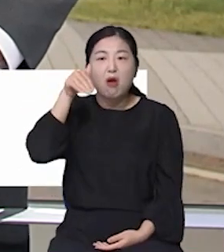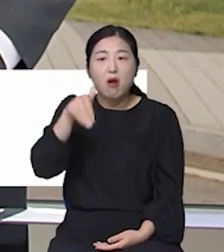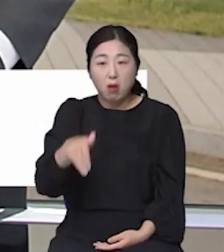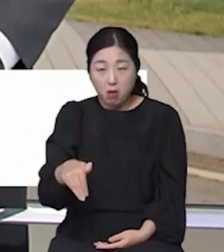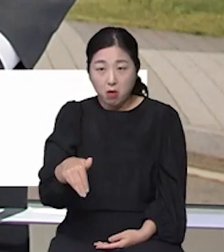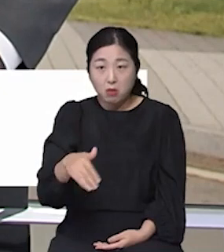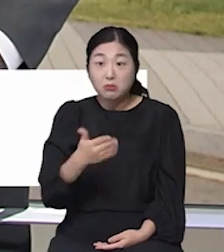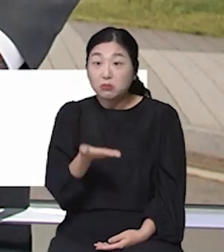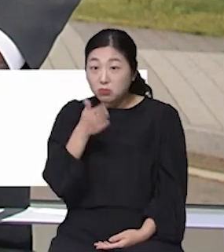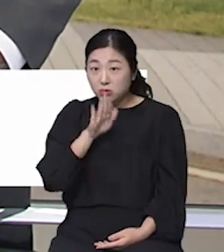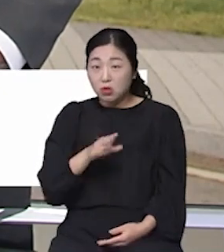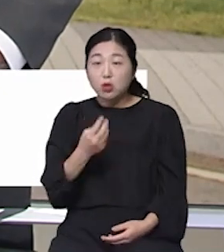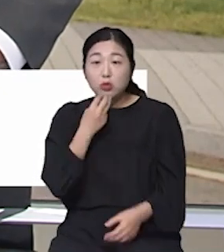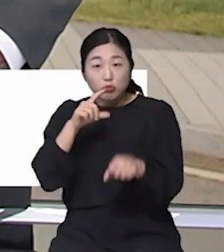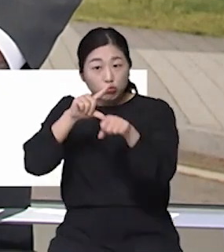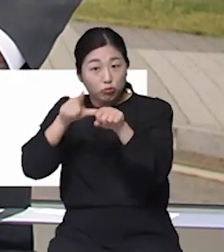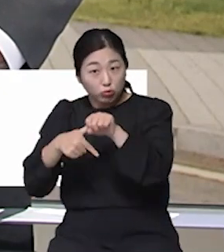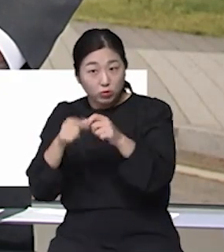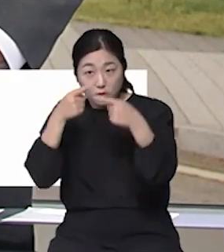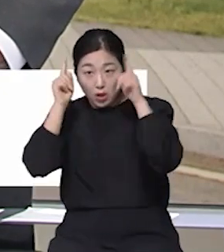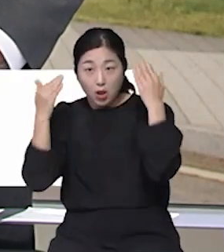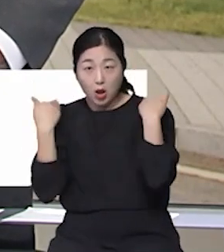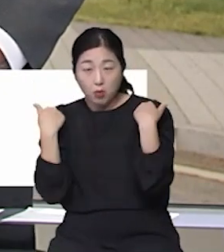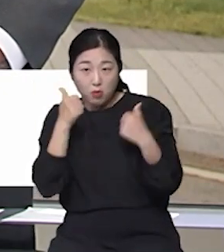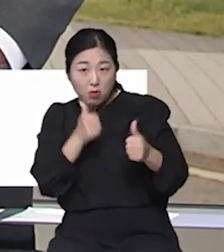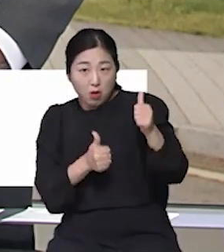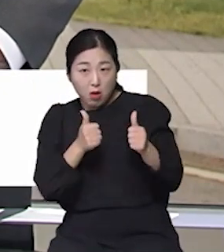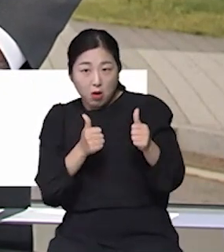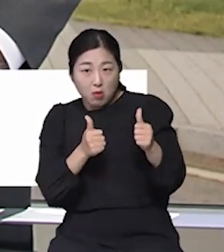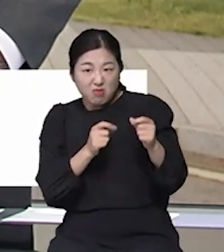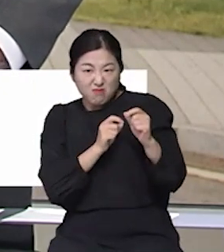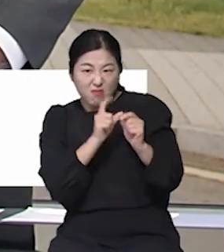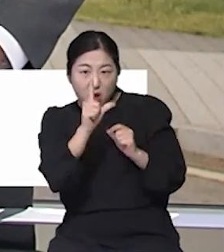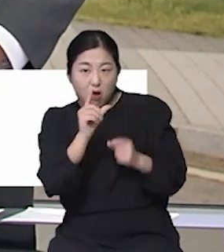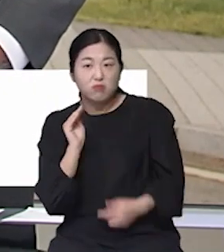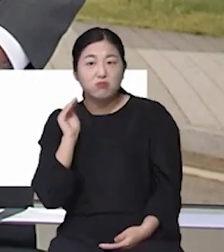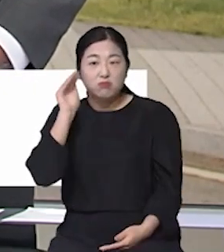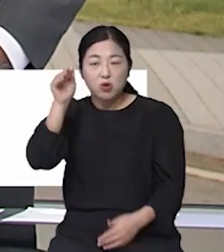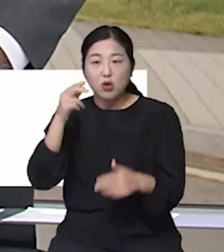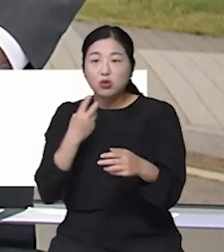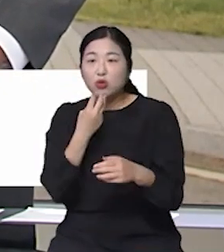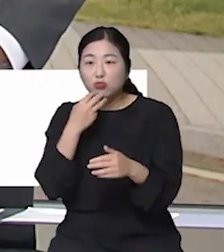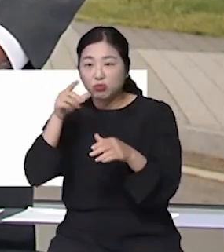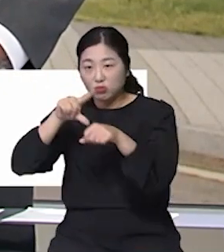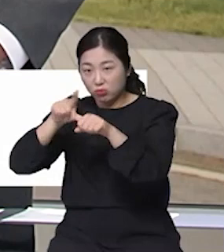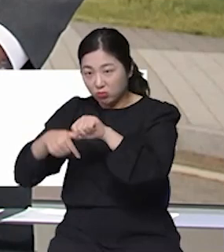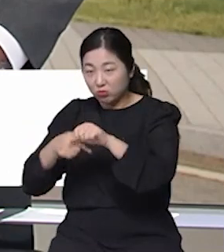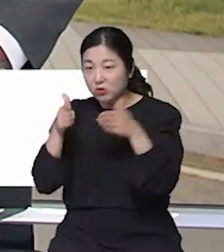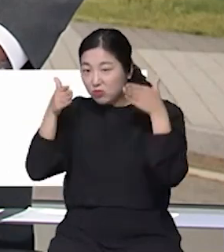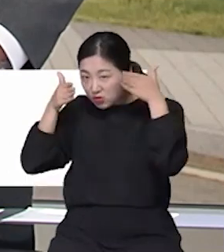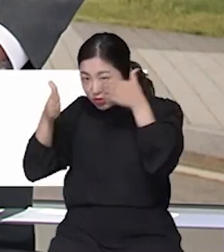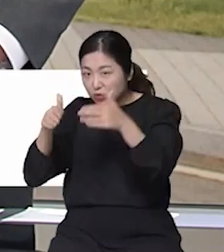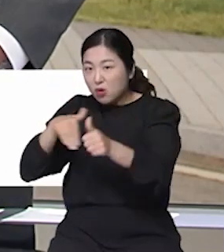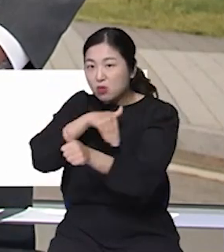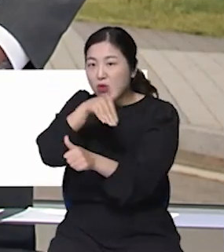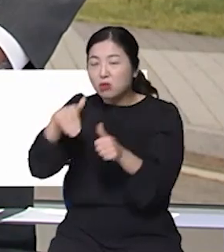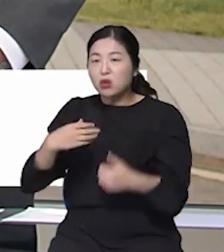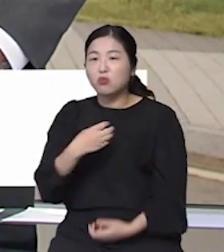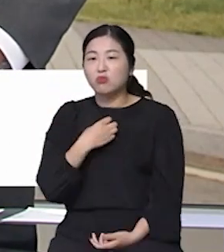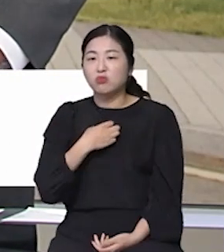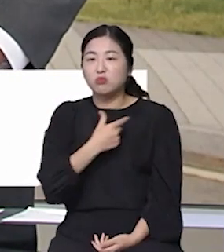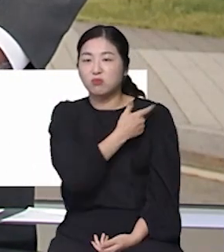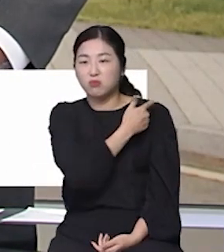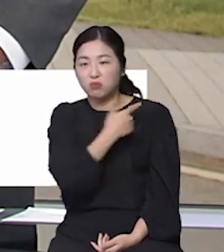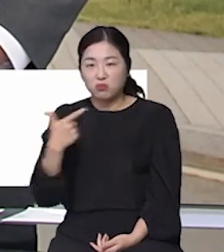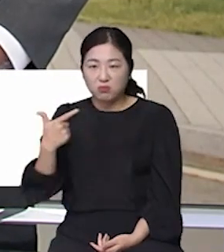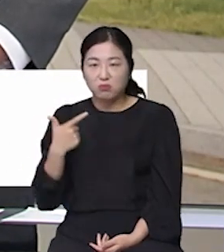보였는데요. 반면 수도권 소재 대학들의 경쟁률은 대부분 상승해 수도권 쏠림 현상에 대한 우려가 커지고 있습니다. 조윤정 기자입니다.